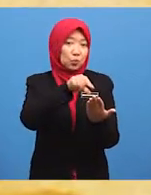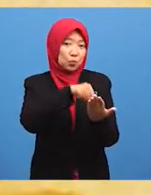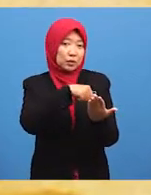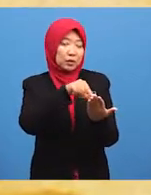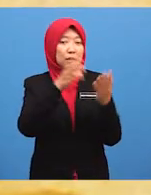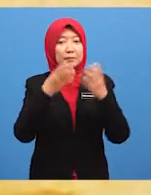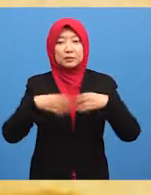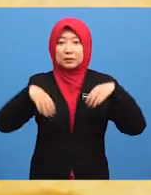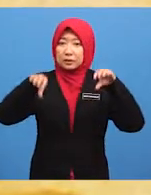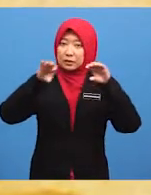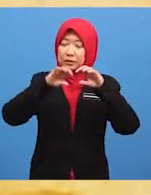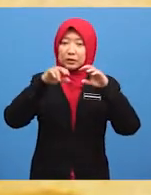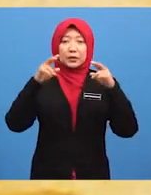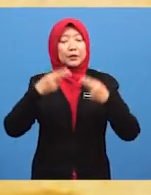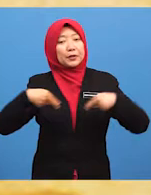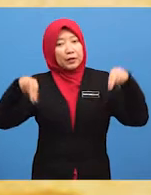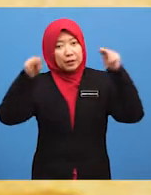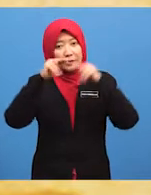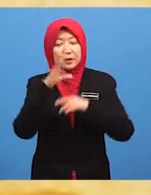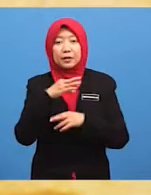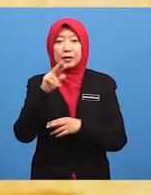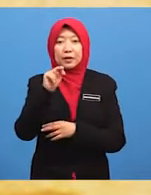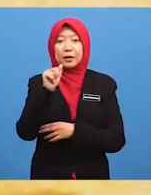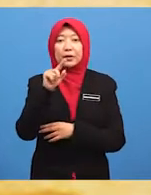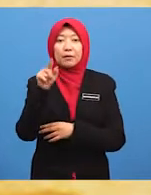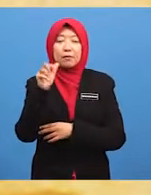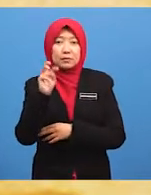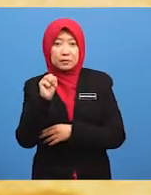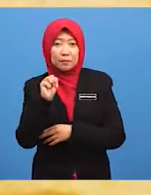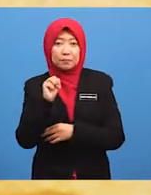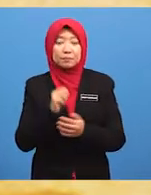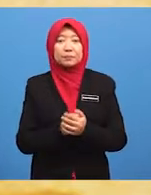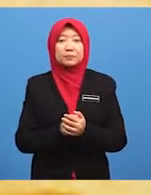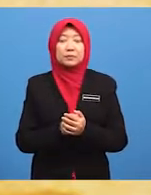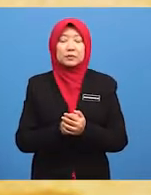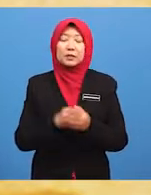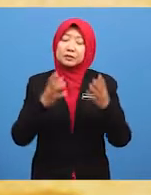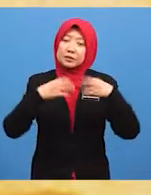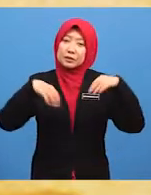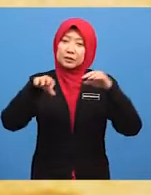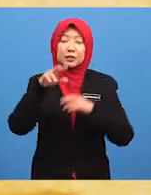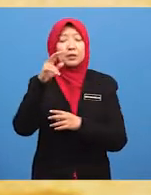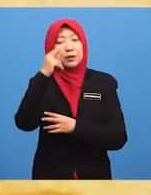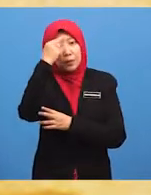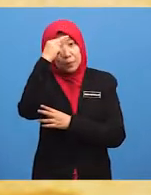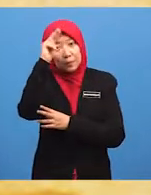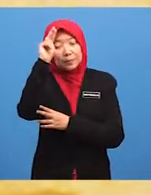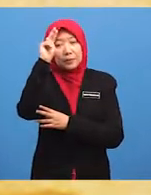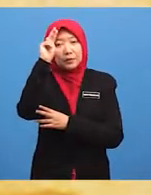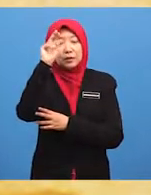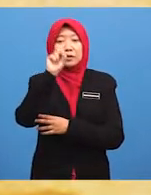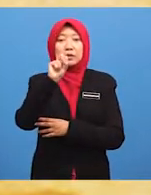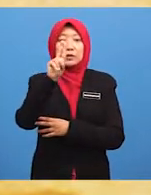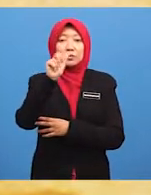gurindam, cerita, hikayat dan nazam. Kedua, kisah kehidupan Nabi-Nabi yang terkenal seperti